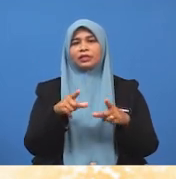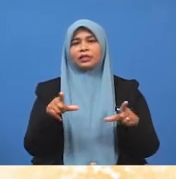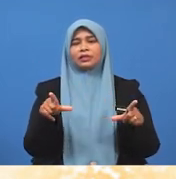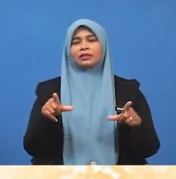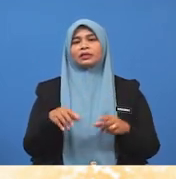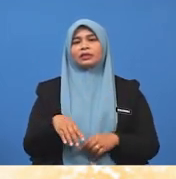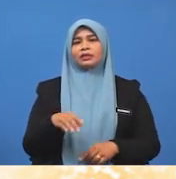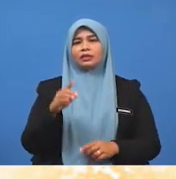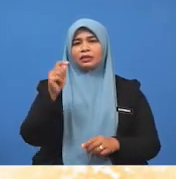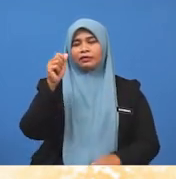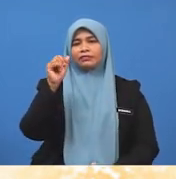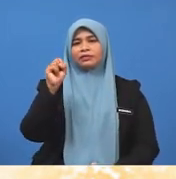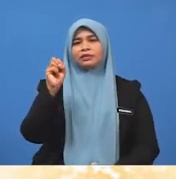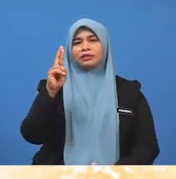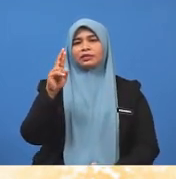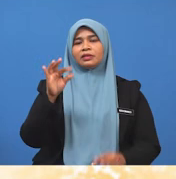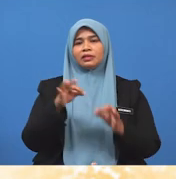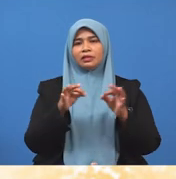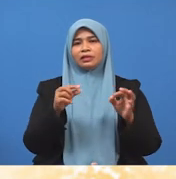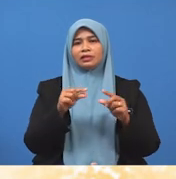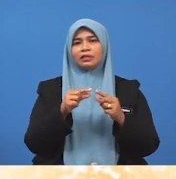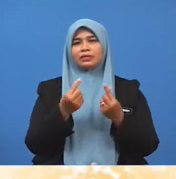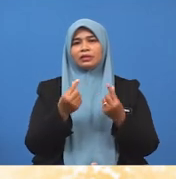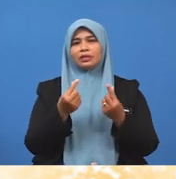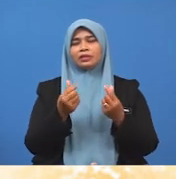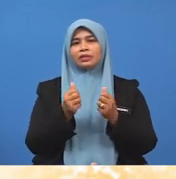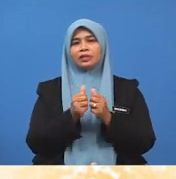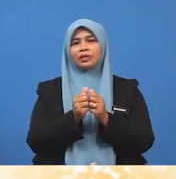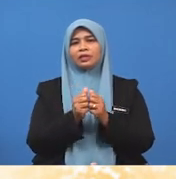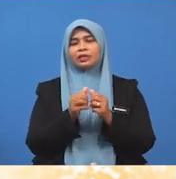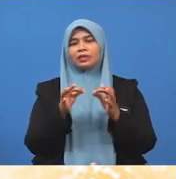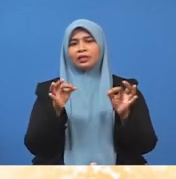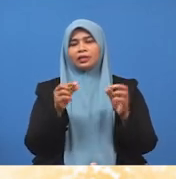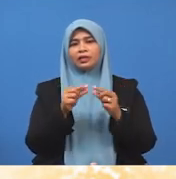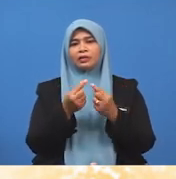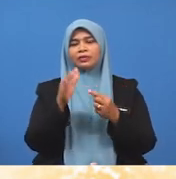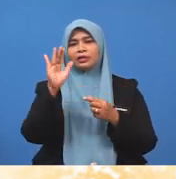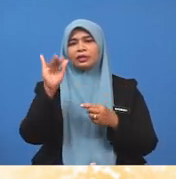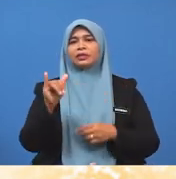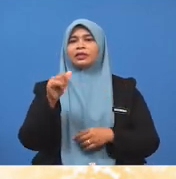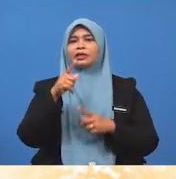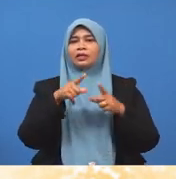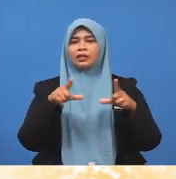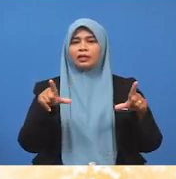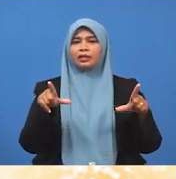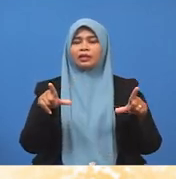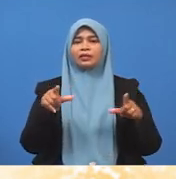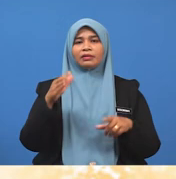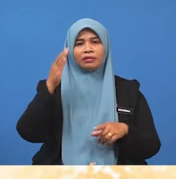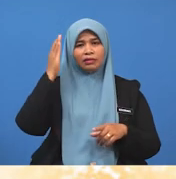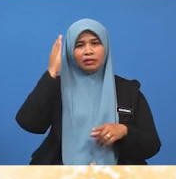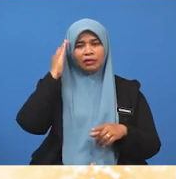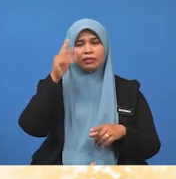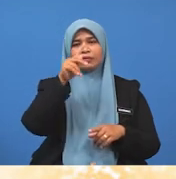mentafsirkan Alquran dengan ayat Alquran yang lain hai tukang murid-murid cari